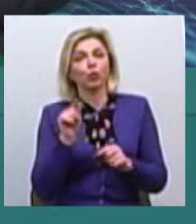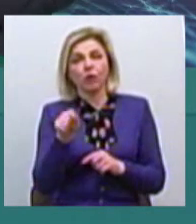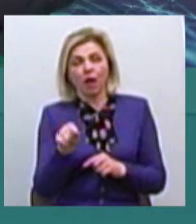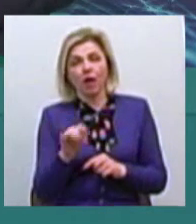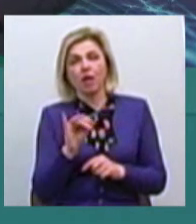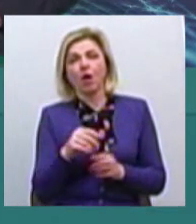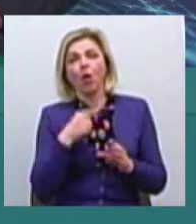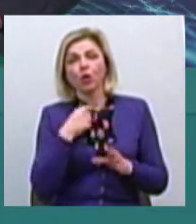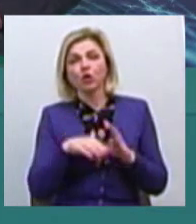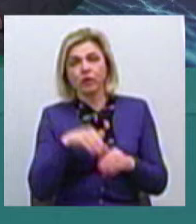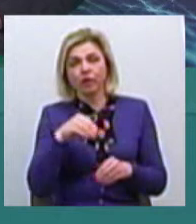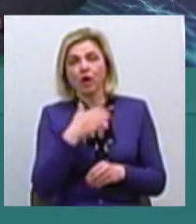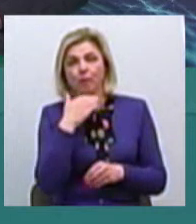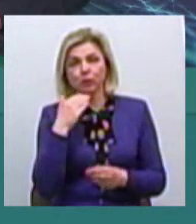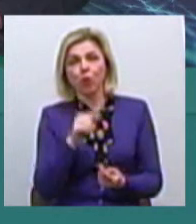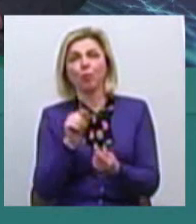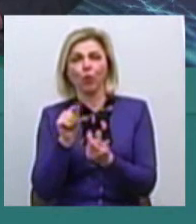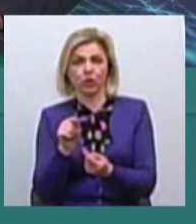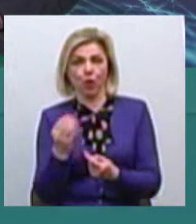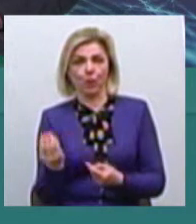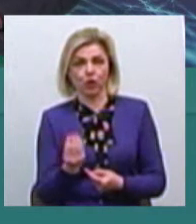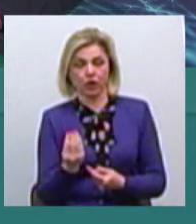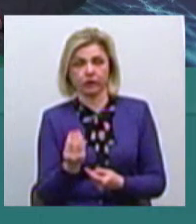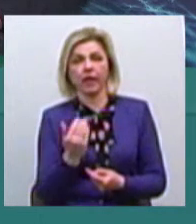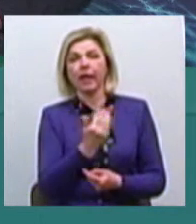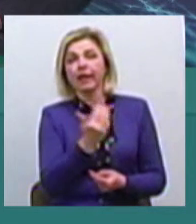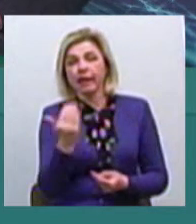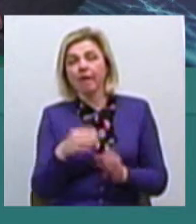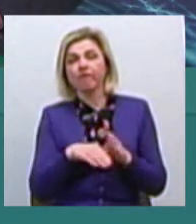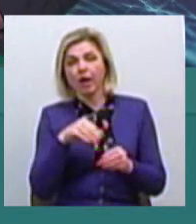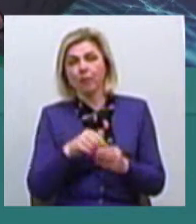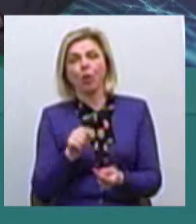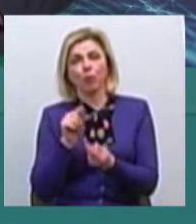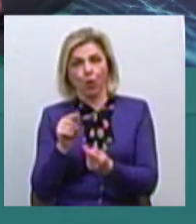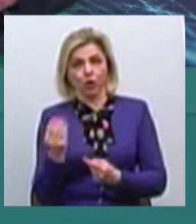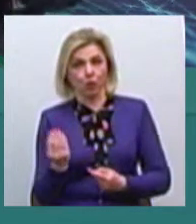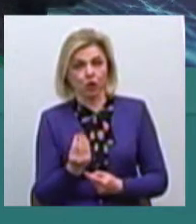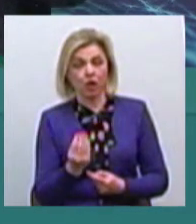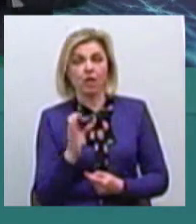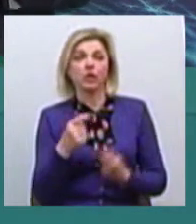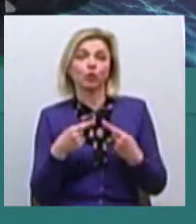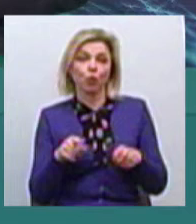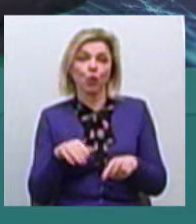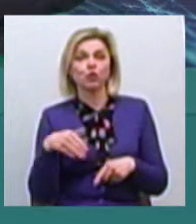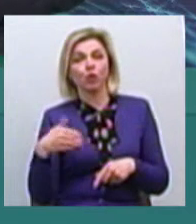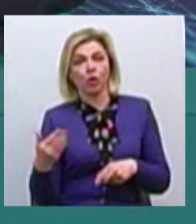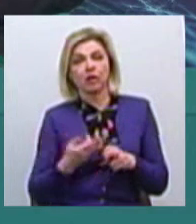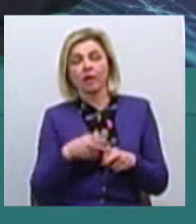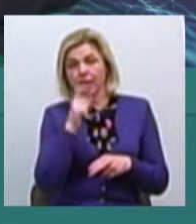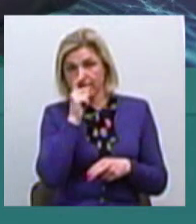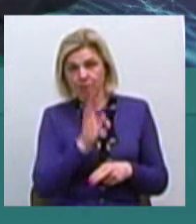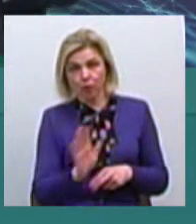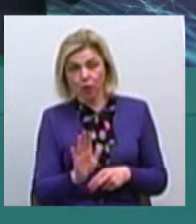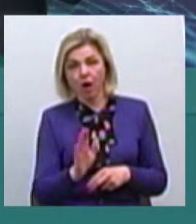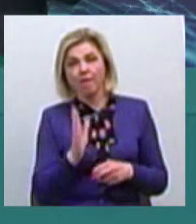во многом против Порошенко. И их выбор был против Порошенко. С одной стороны, да, это неплохо. Я